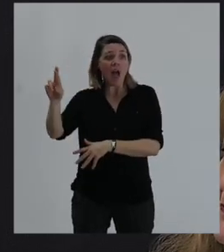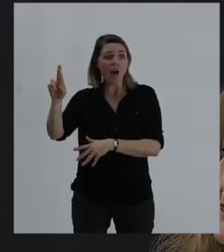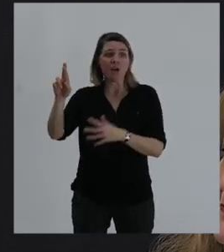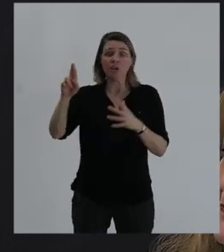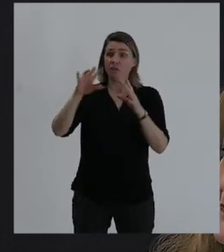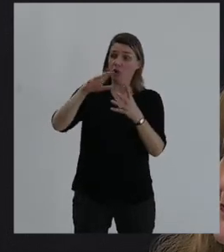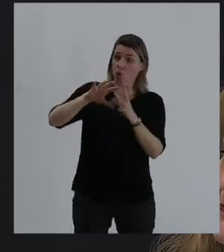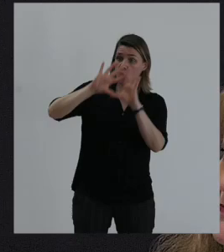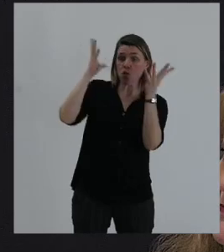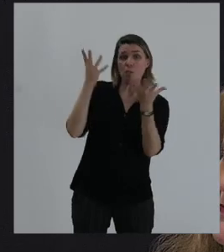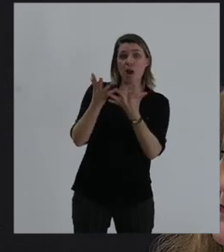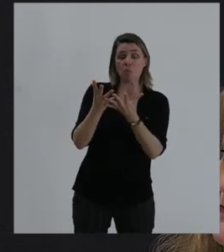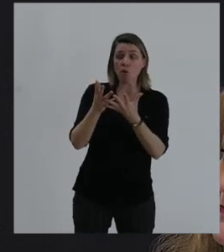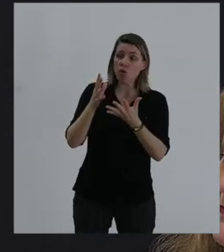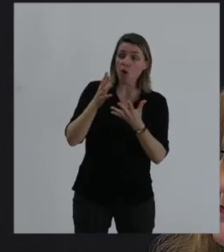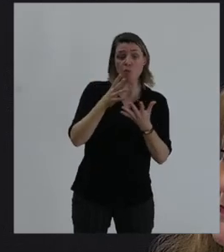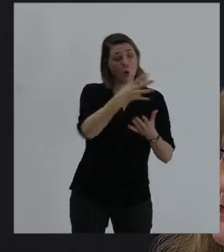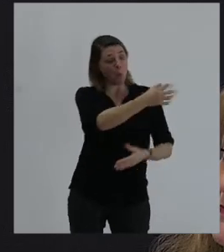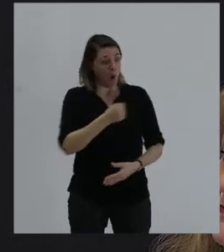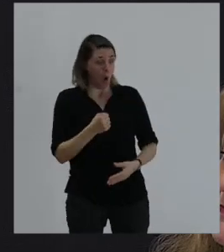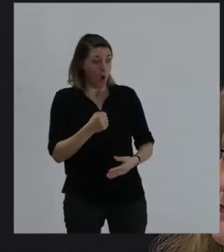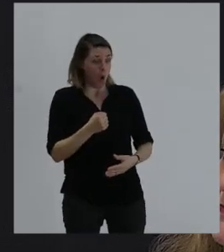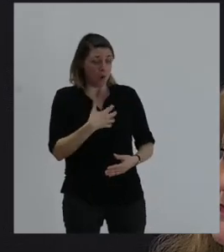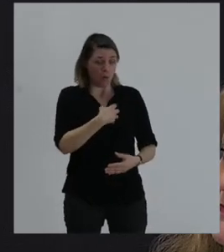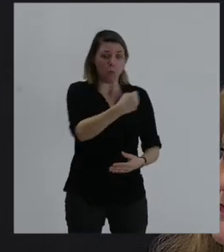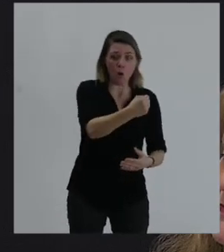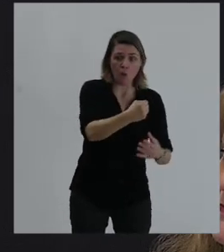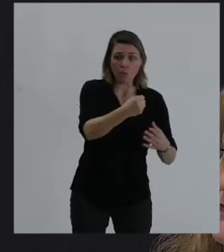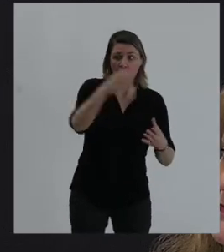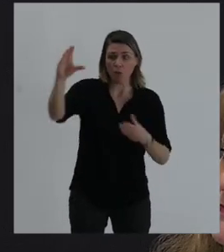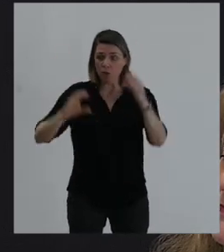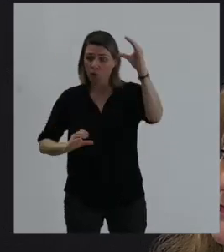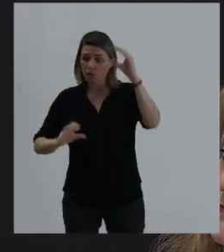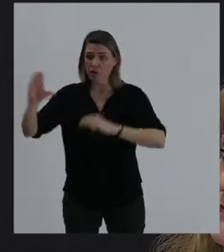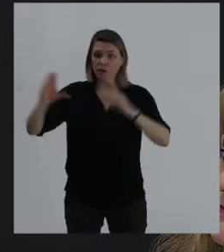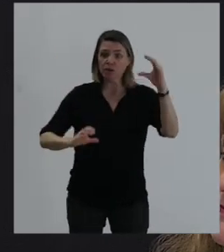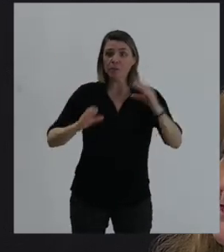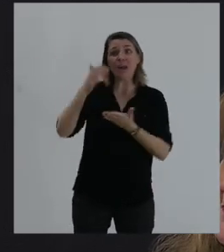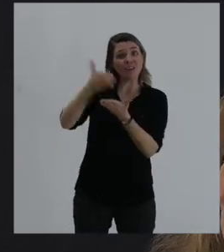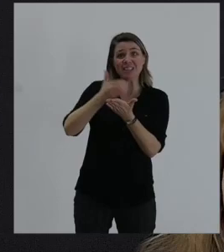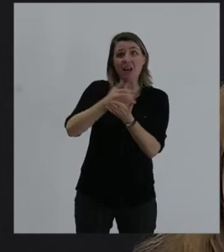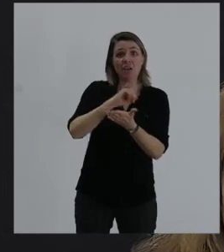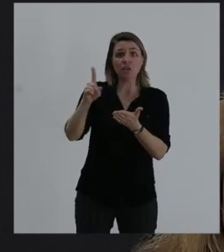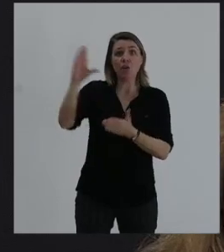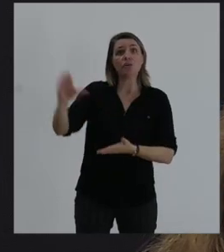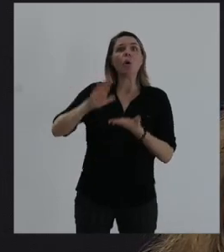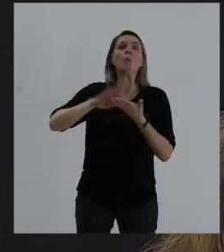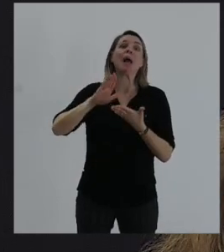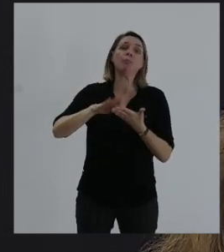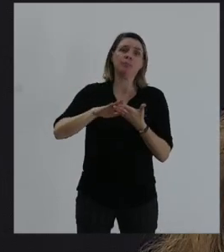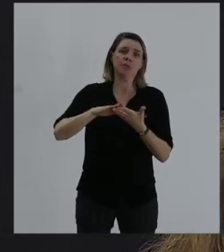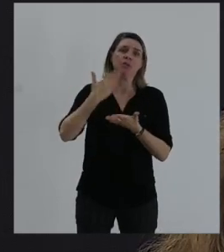que globalement, ce qu'on nous prend d'un côté, on nous le redonne de l'autre, mais on ne nous le redonne pas en salaire, on nous le donne en prime.